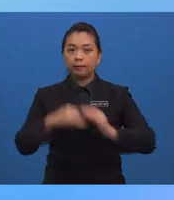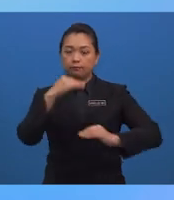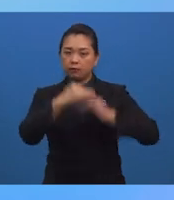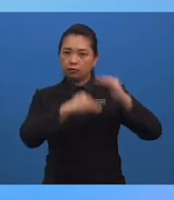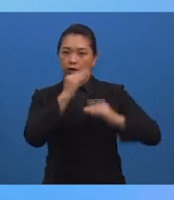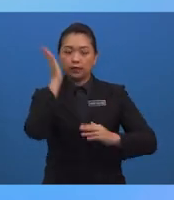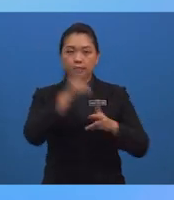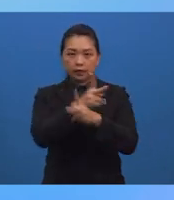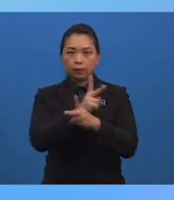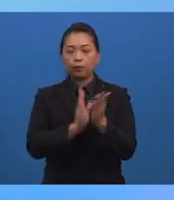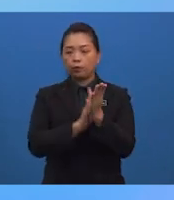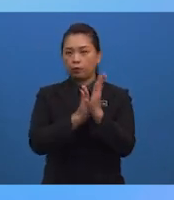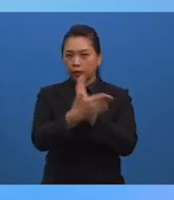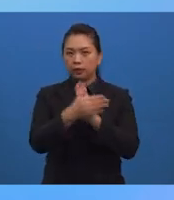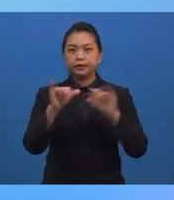asing.